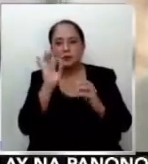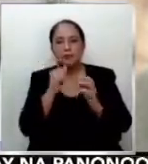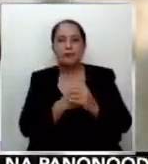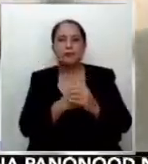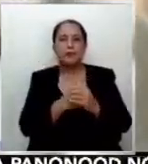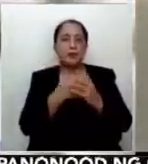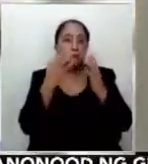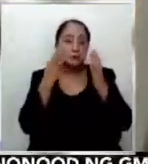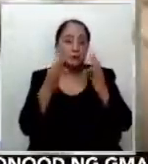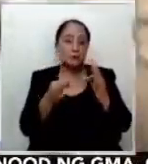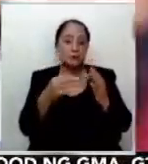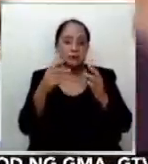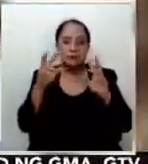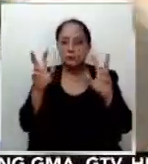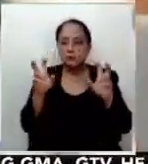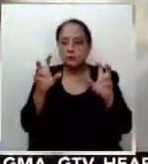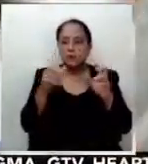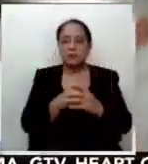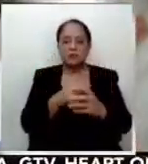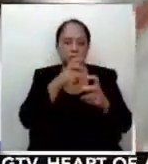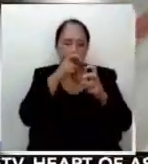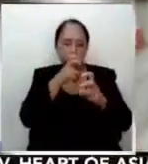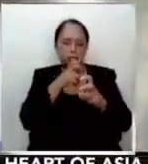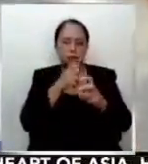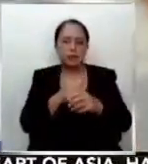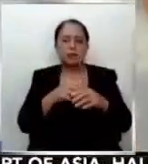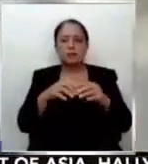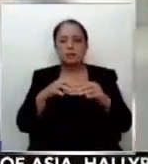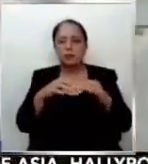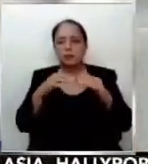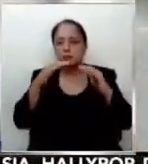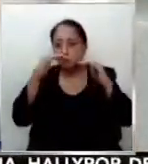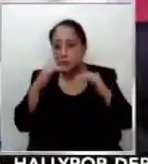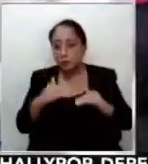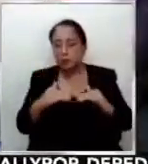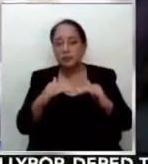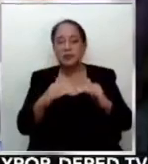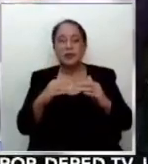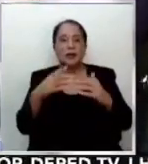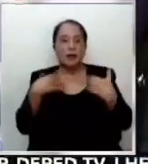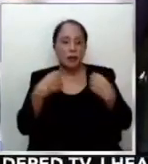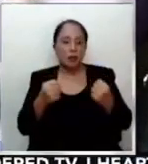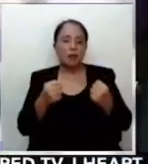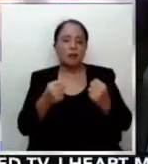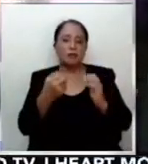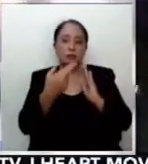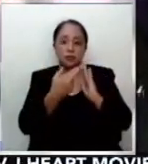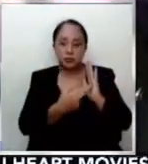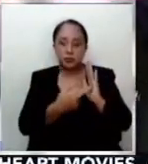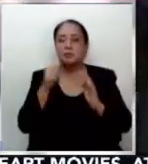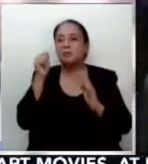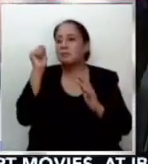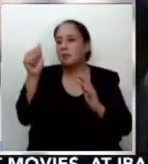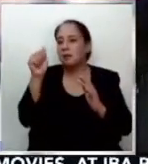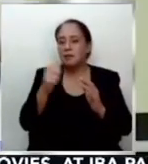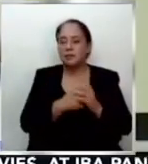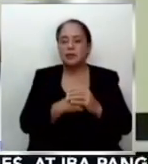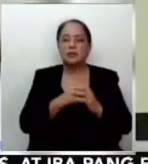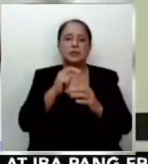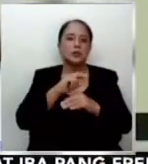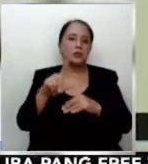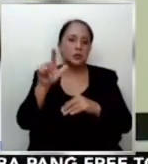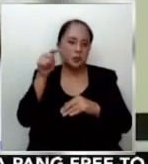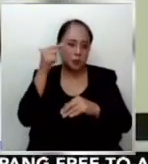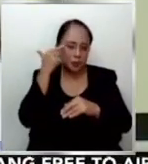usapin ng paghihigpit o pagluluwag sa mga health protocol, ipinag-uubayan na raw niya sa national government. Nagpasalamat